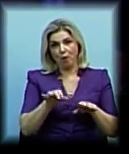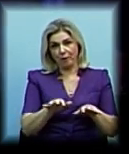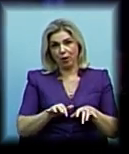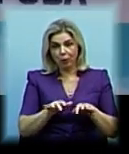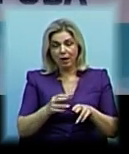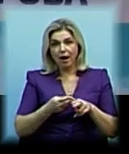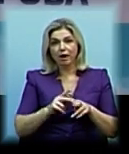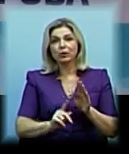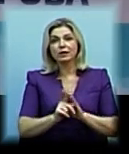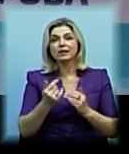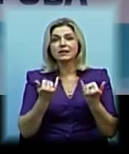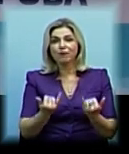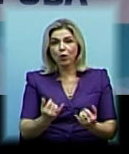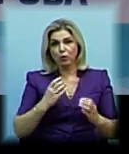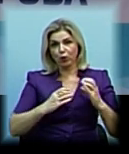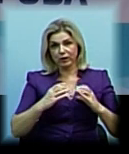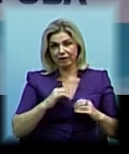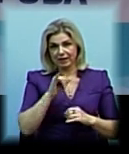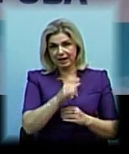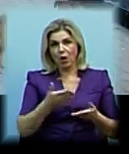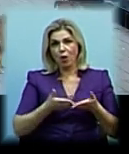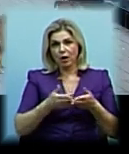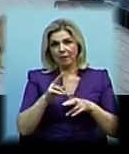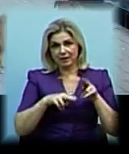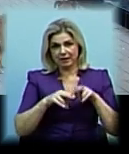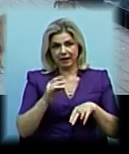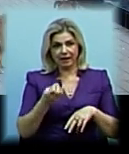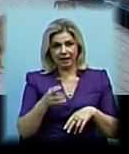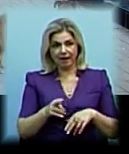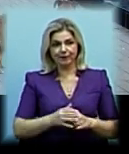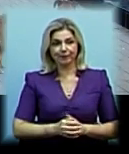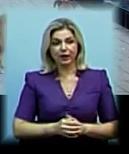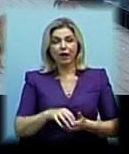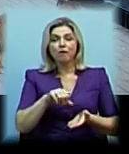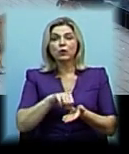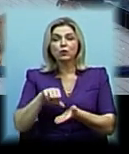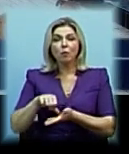яка розпочнеться сьогодні в університеті кораблебудування.